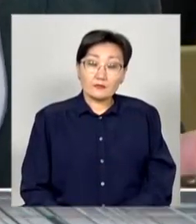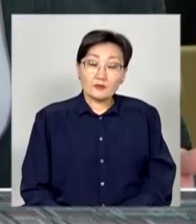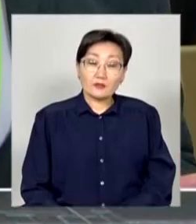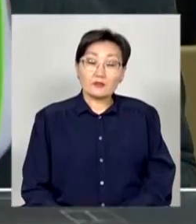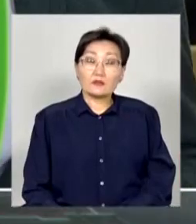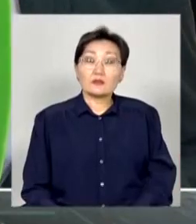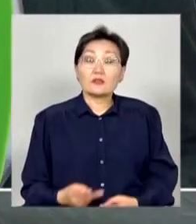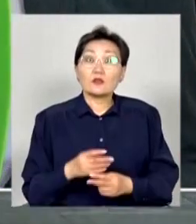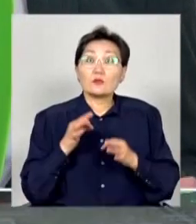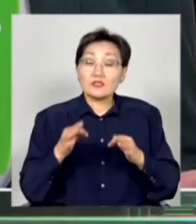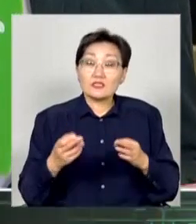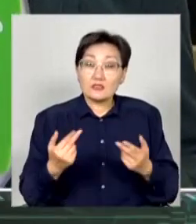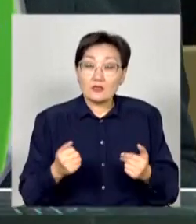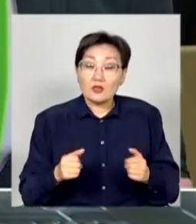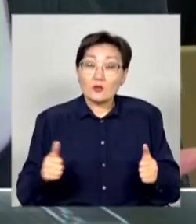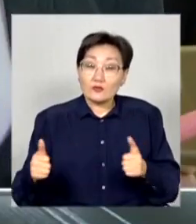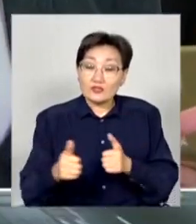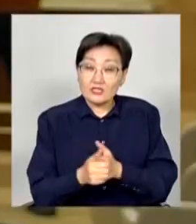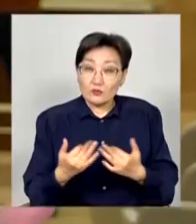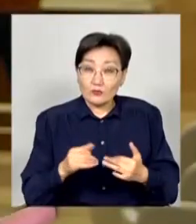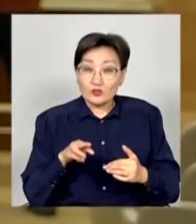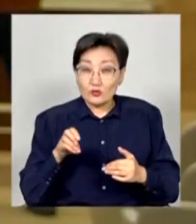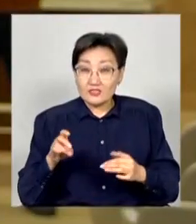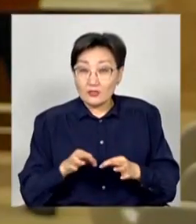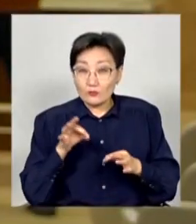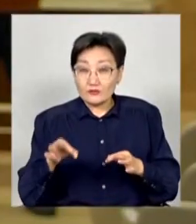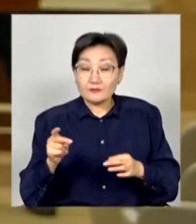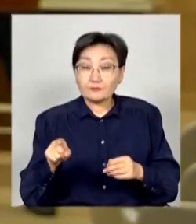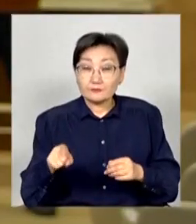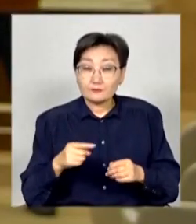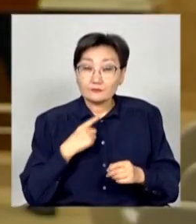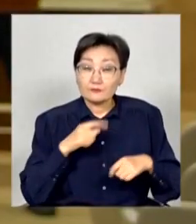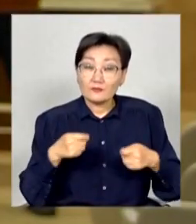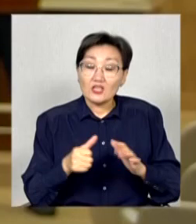Как ты отметил, Диас, в лидерах сейчас Туркестанская область. Там проголосовали